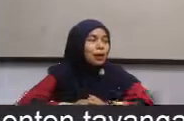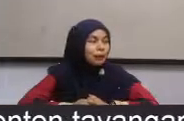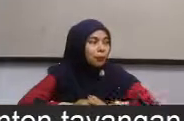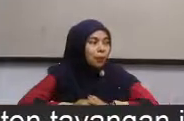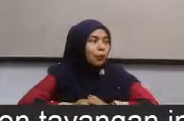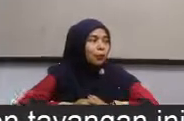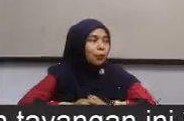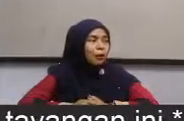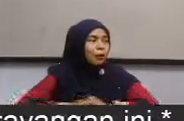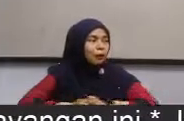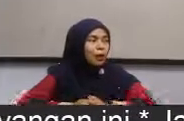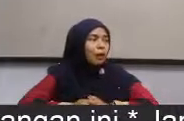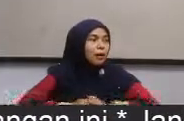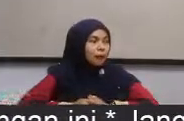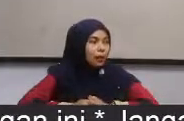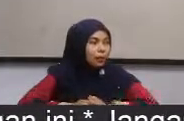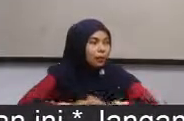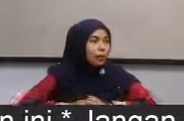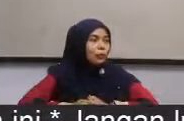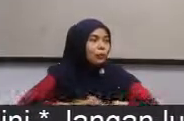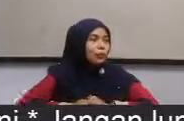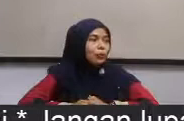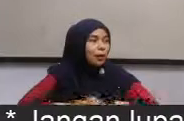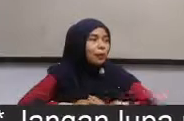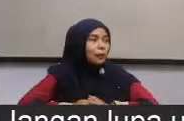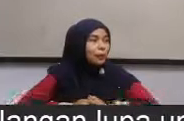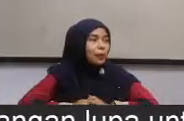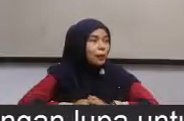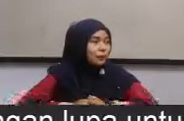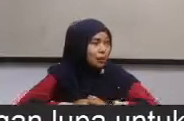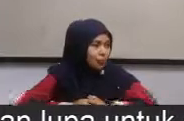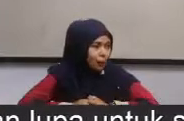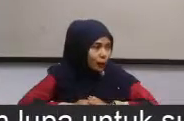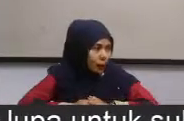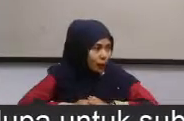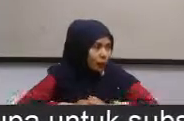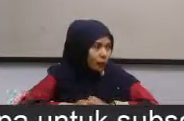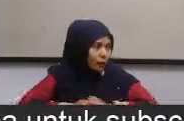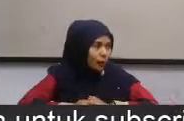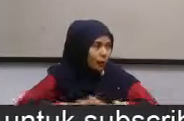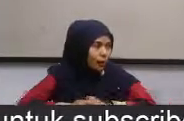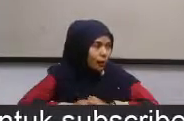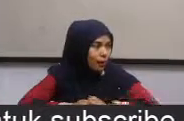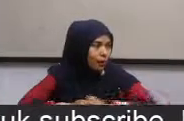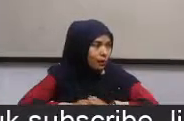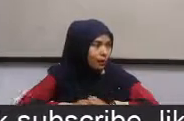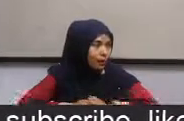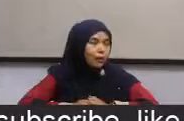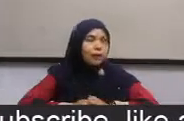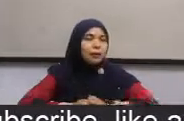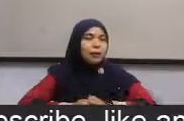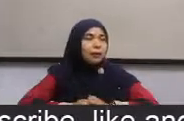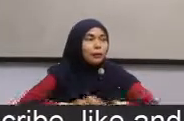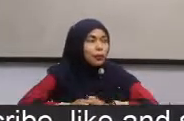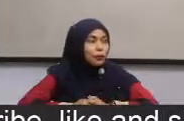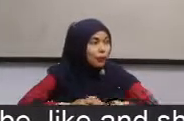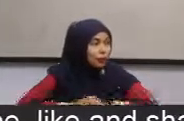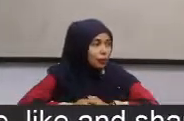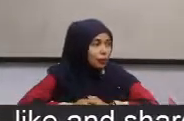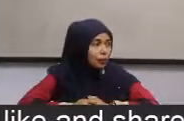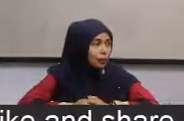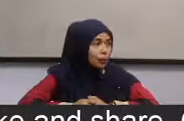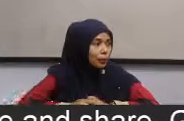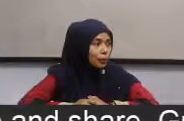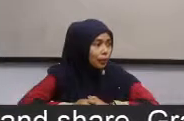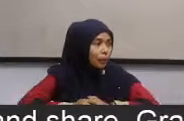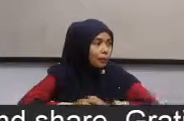agama norma-norma agama itu tetap harus dinomorsatukan ya ya kemarin juga